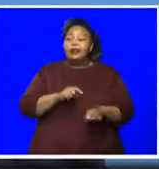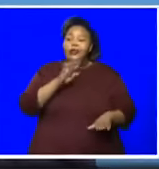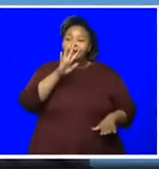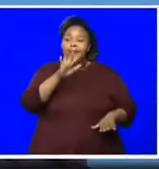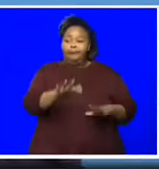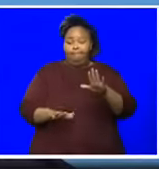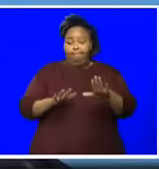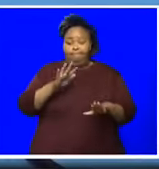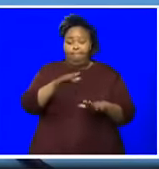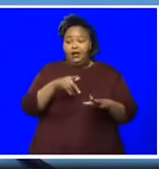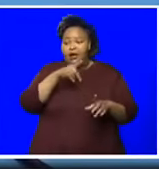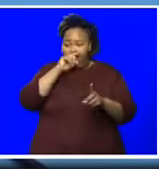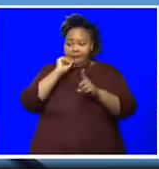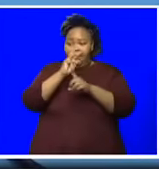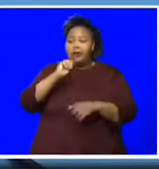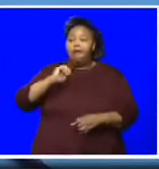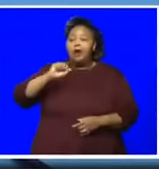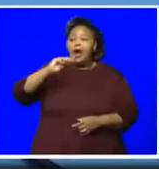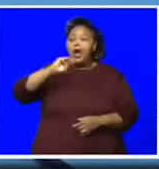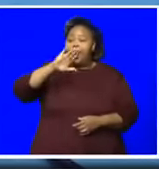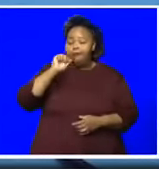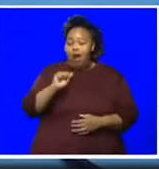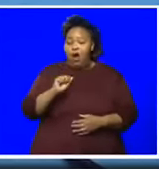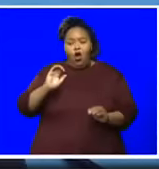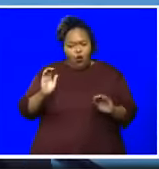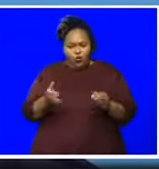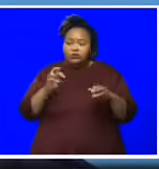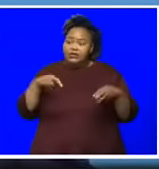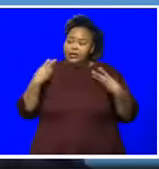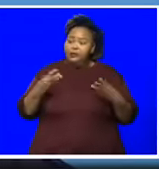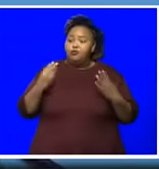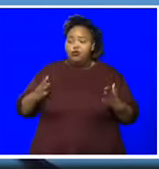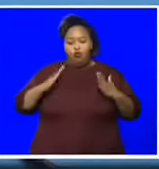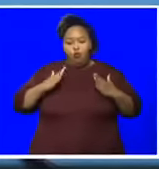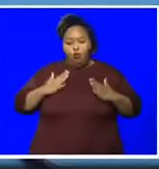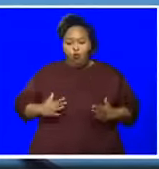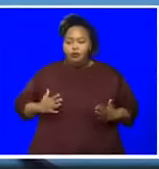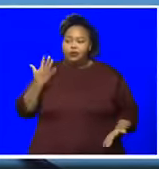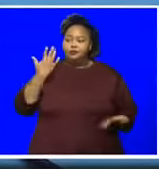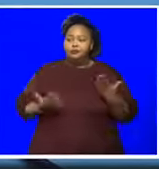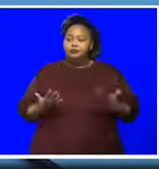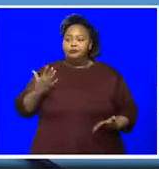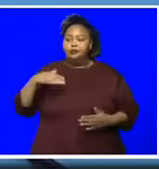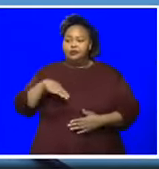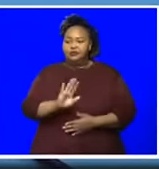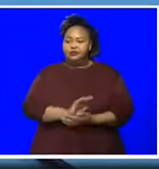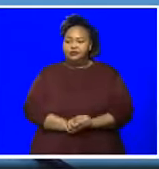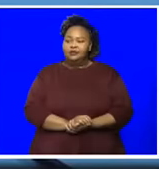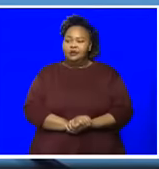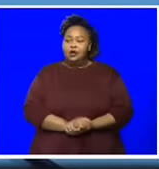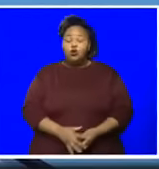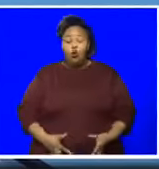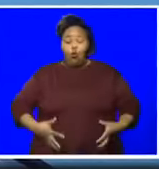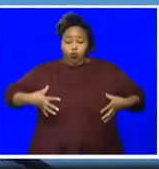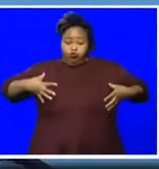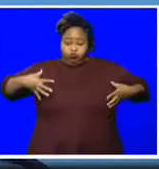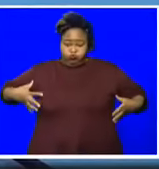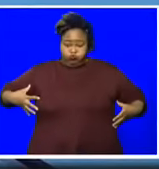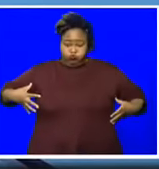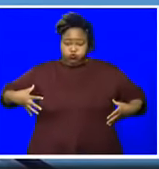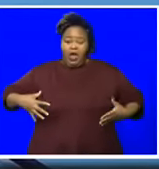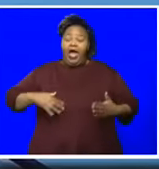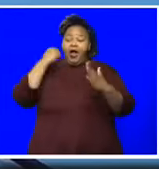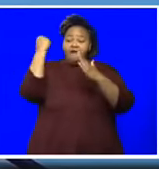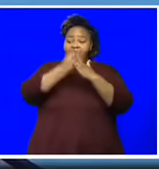umtimba. Ngingabamema nje lamanye amaSwati lesinawo ukuthi kuzethi sikhone kulwa nalabo obesity and nalokunye lokuba